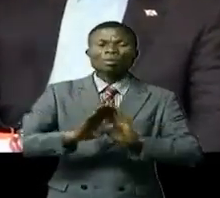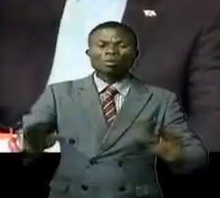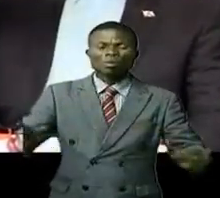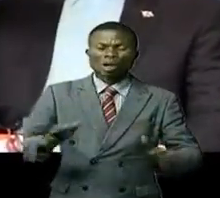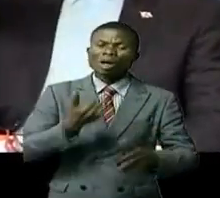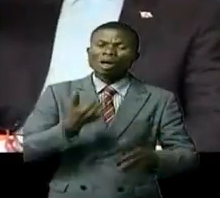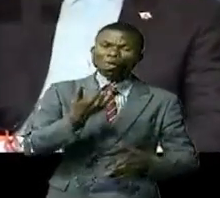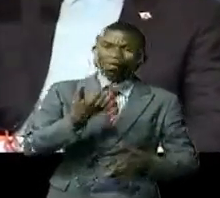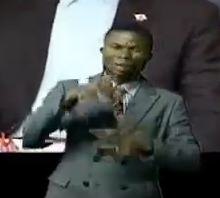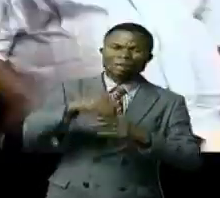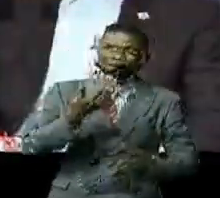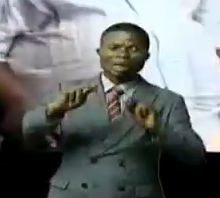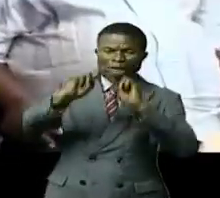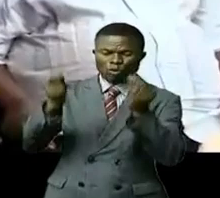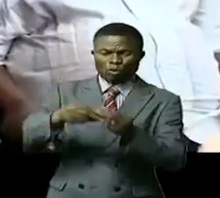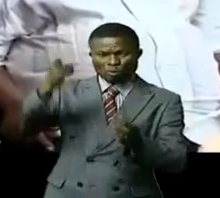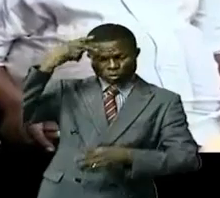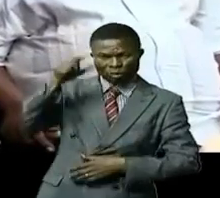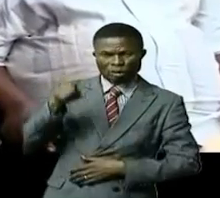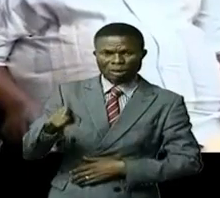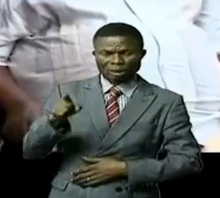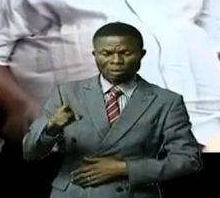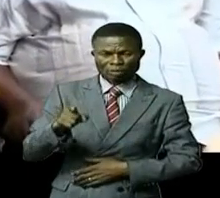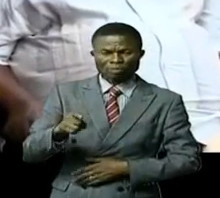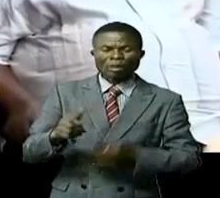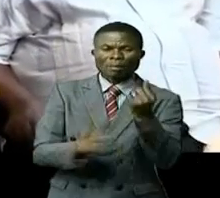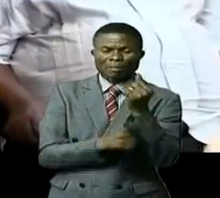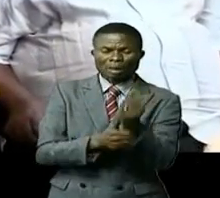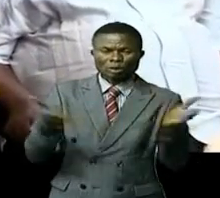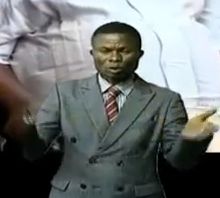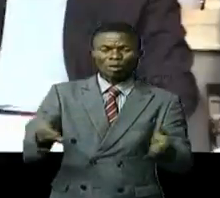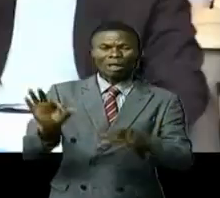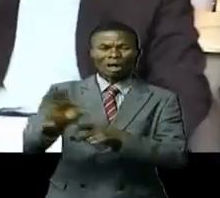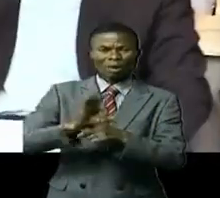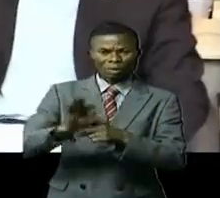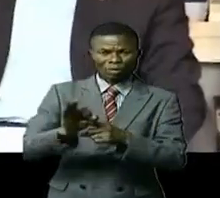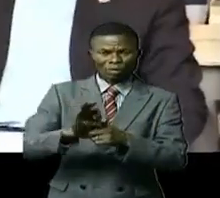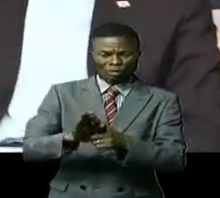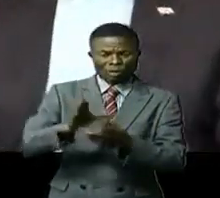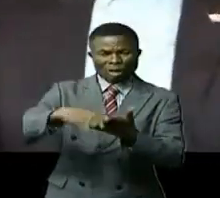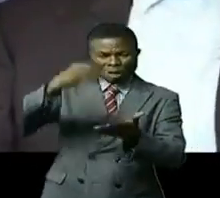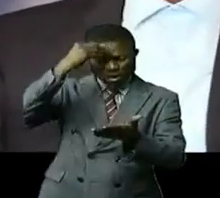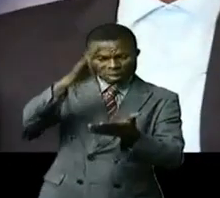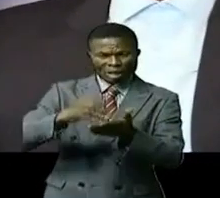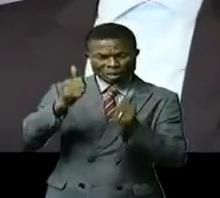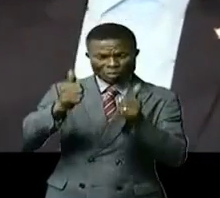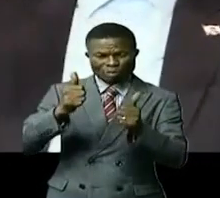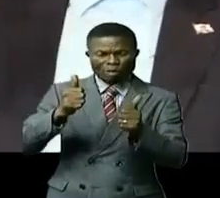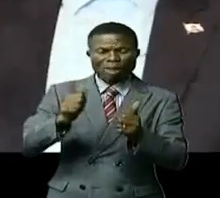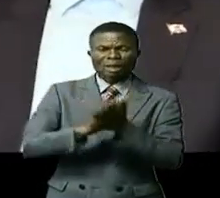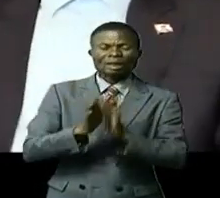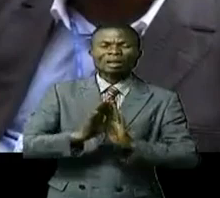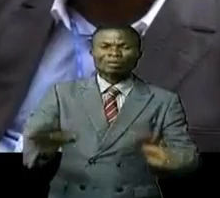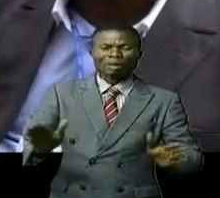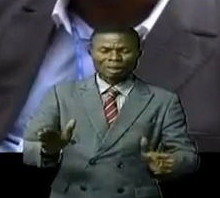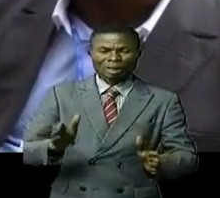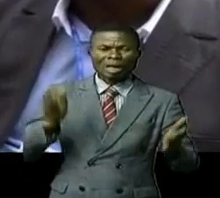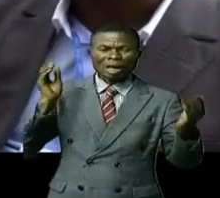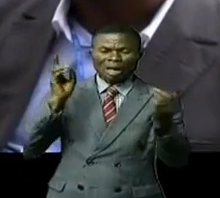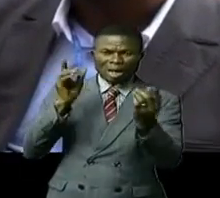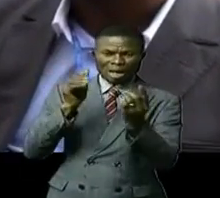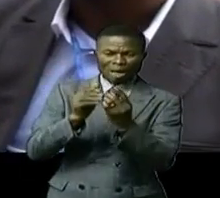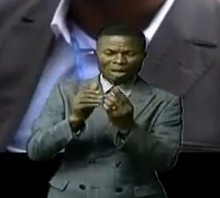faiblesses au sein de leur structure. Les participants à ce séminaire ont été bien outillés et bien armés en vue d'affronter